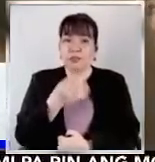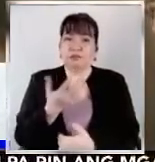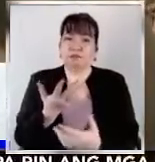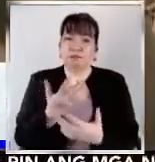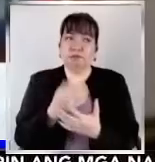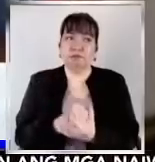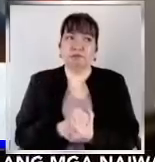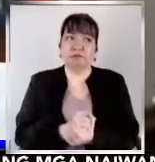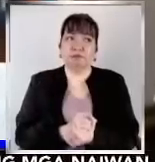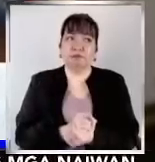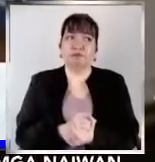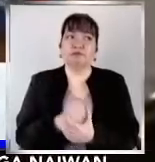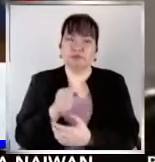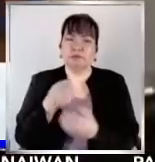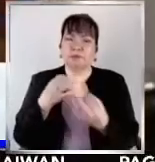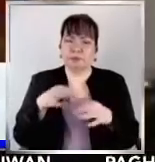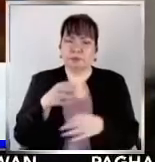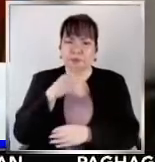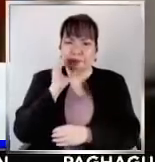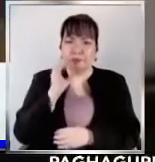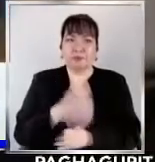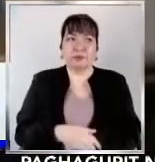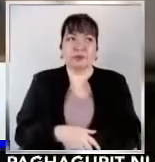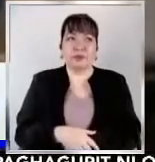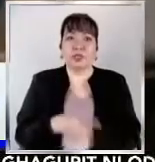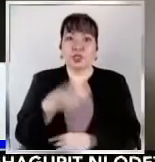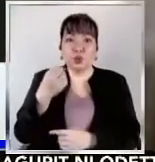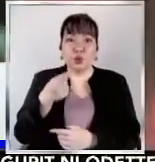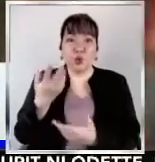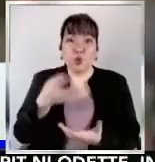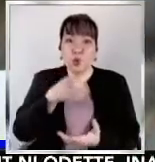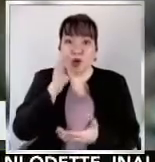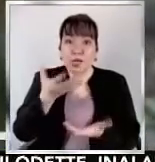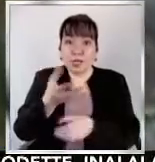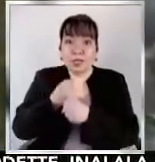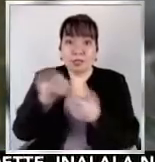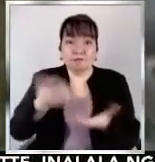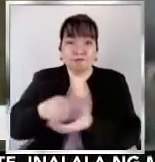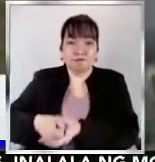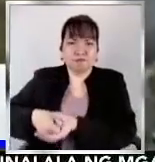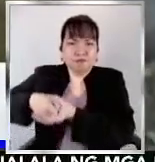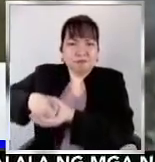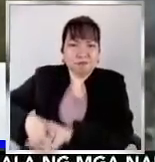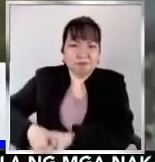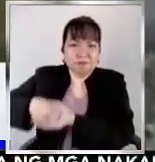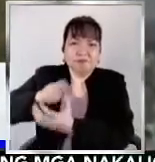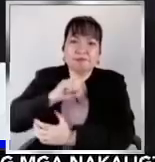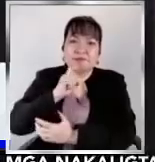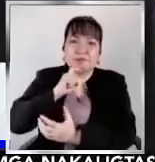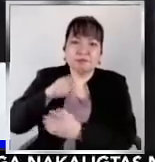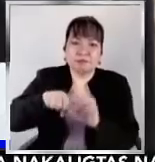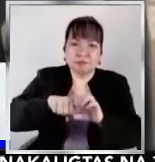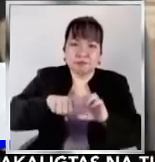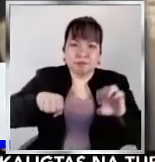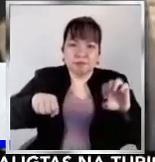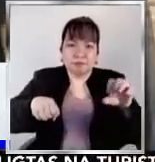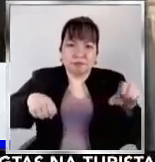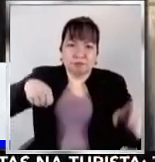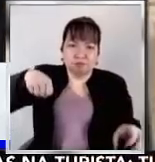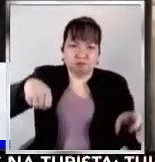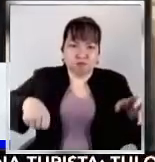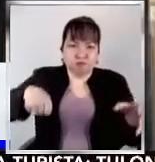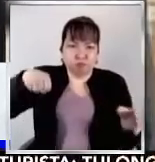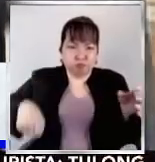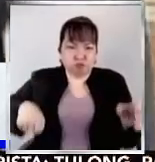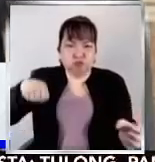mainom. Sa poso sila ngayon kumukuha ng inuming tubig dahil wala pang tulo ang mga gripo sa maraming bahay. Ang imbak namang pagkain ng